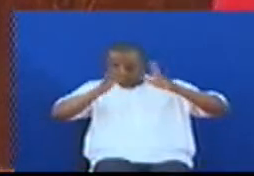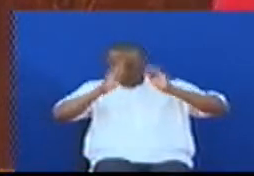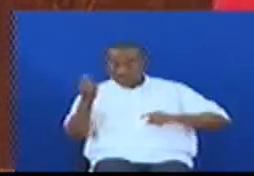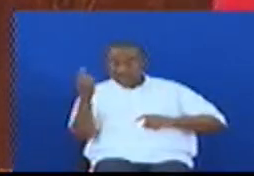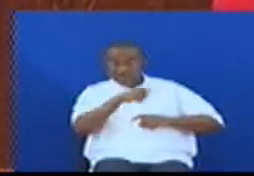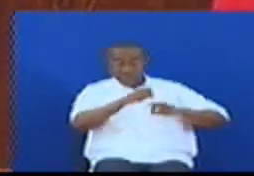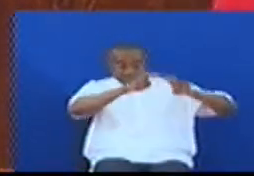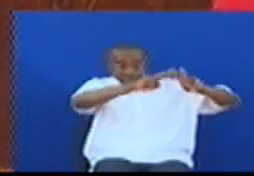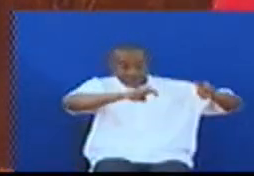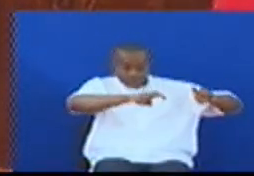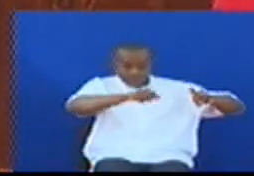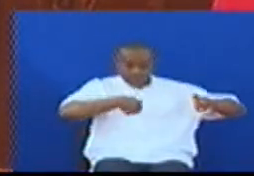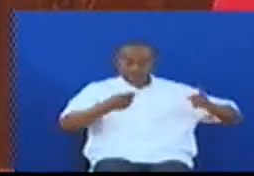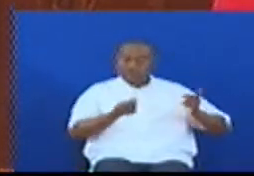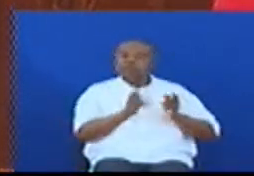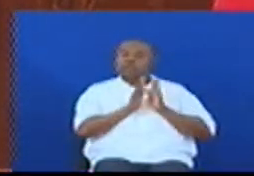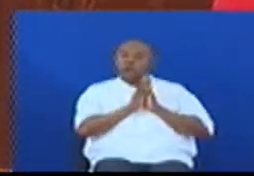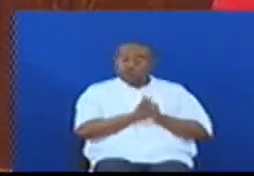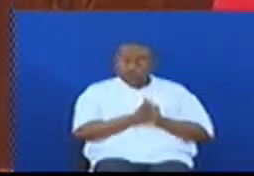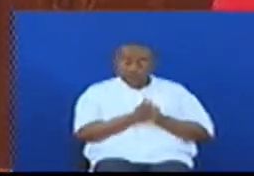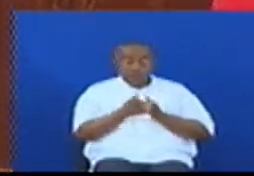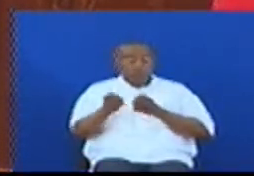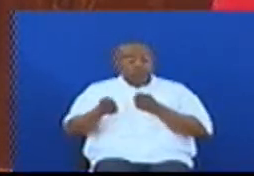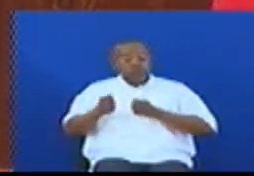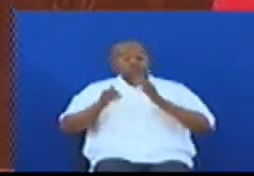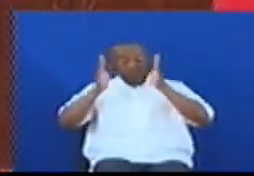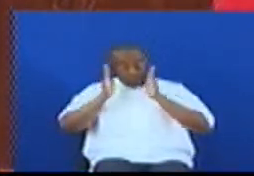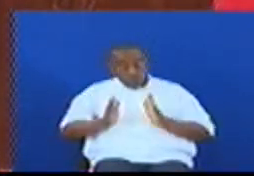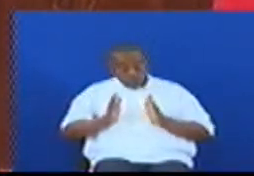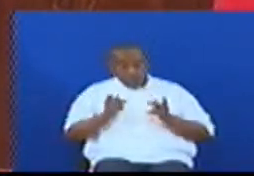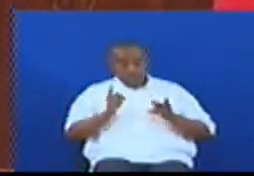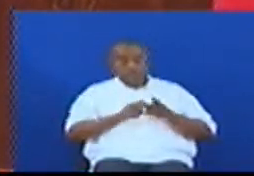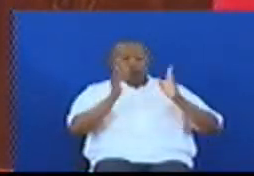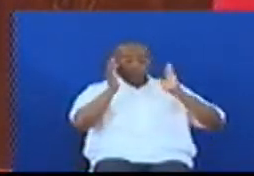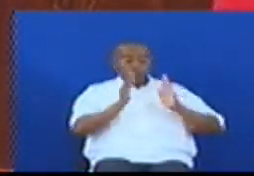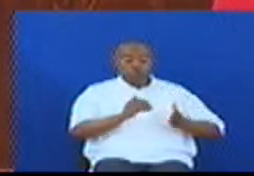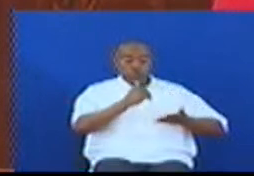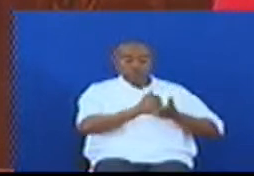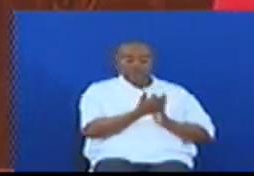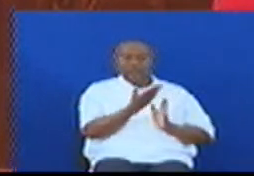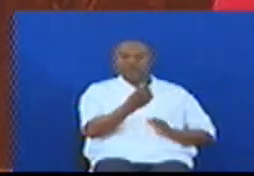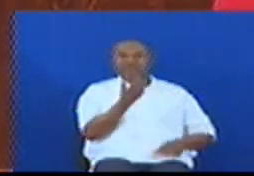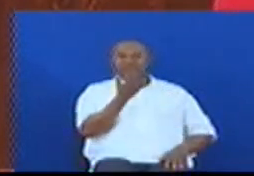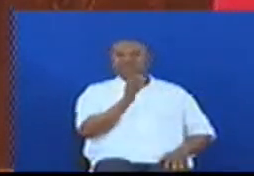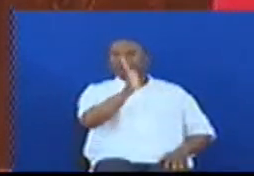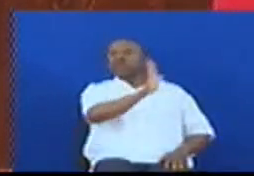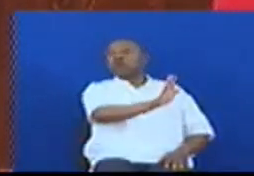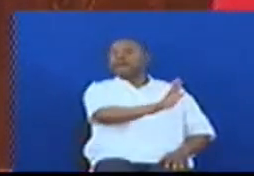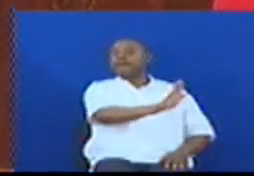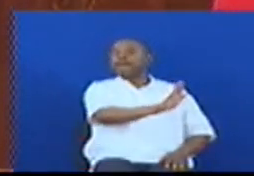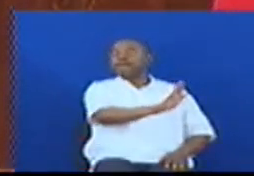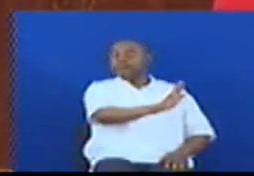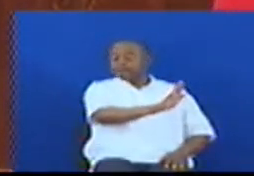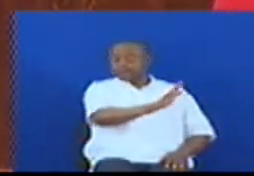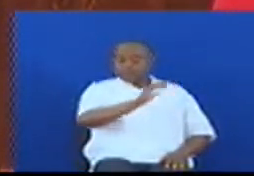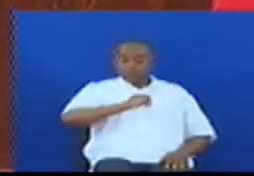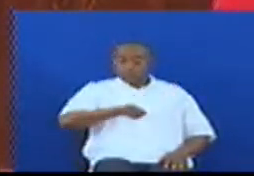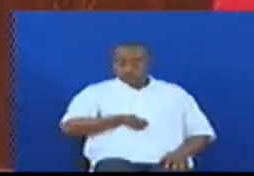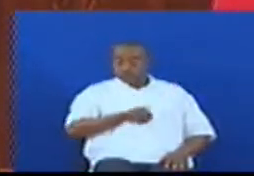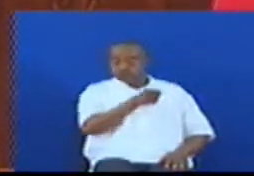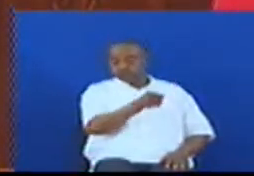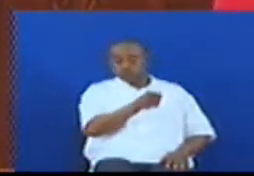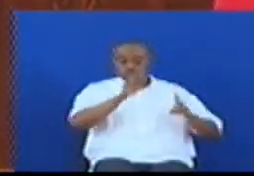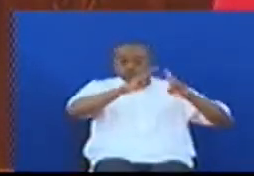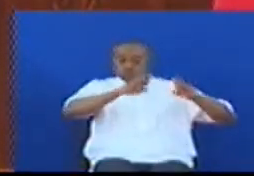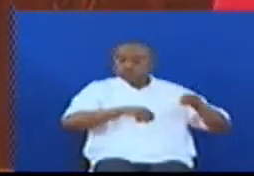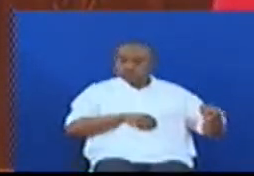basi naomba mkurugenzi mkuu pamoja na head of finance na wao wasimamishwe kwa muda wapishe ukaguzi,